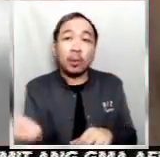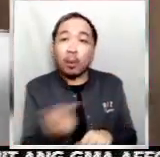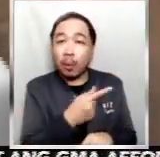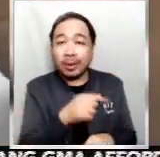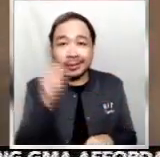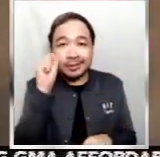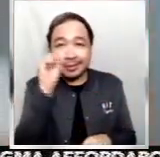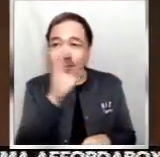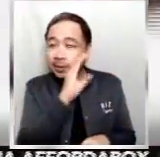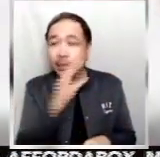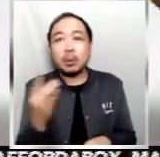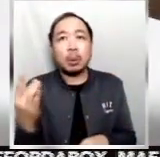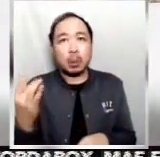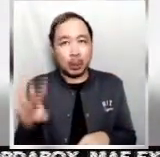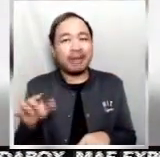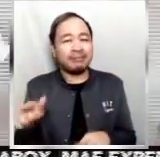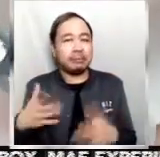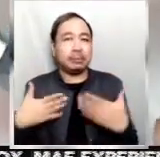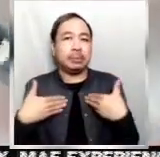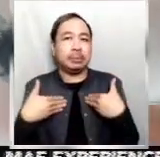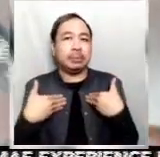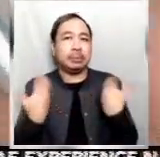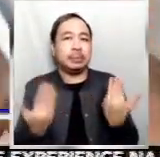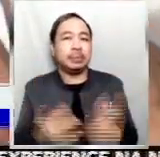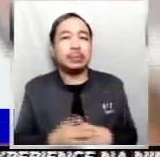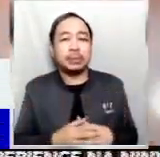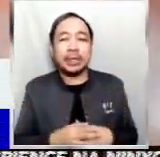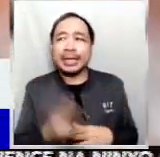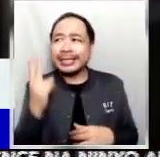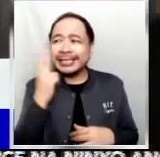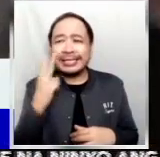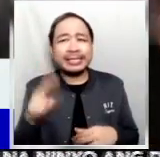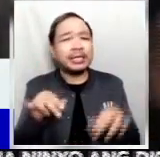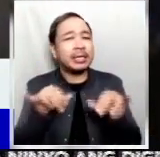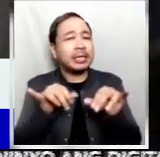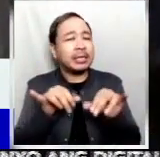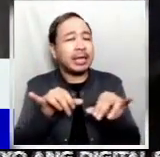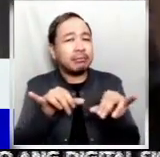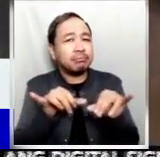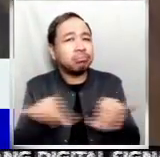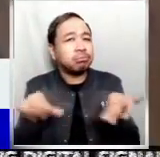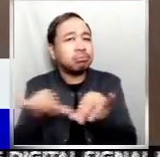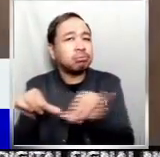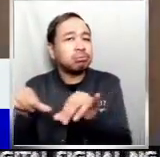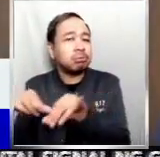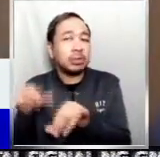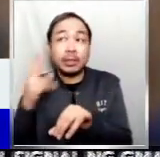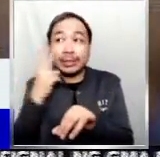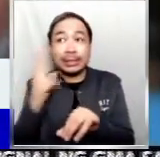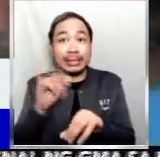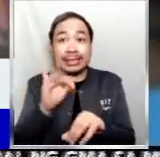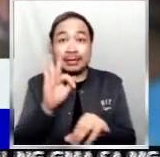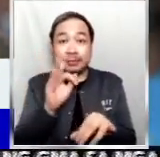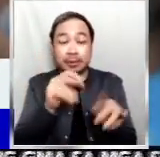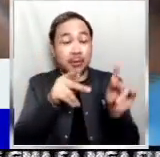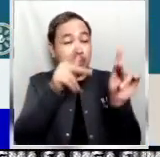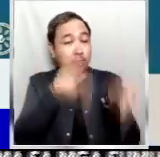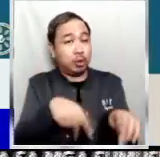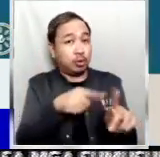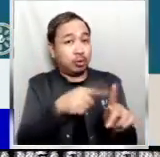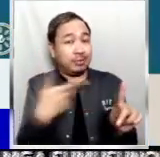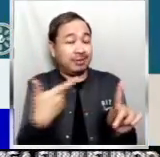isa. Makikita naman po natin talaga yung pattern that once people are vaccinated, the possibility of you getting COVID goes